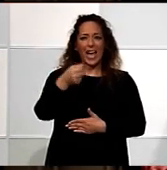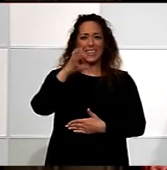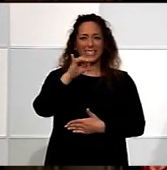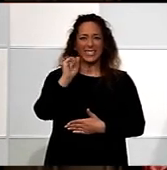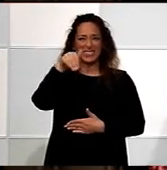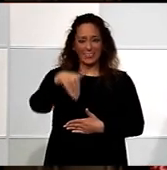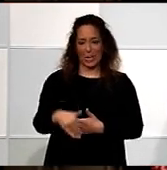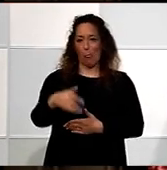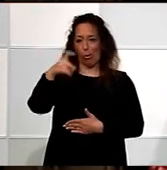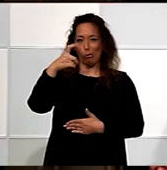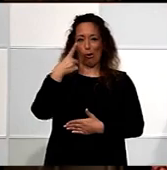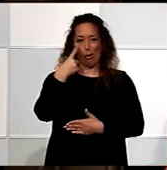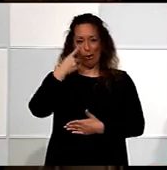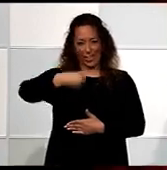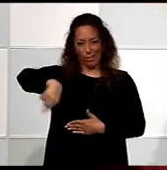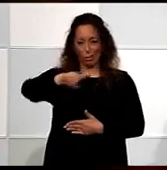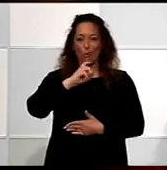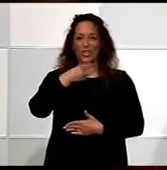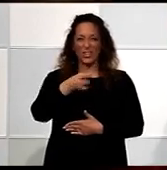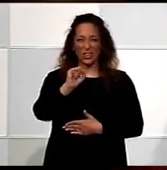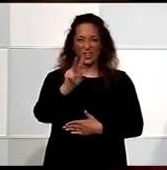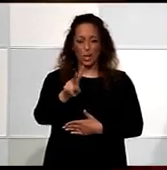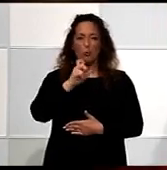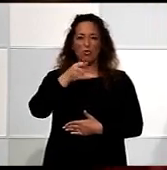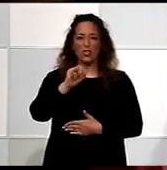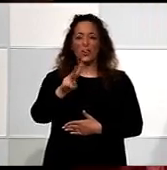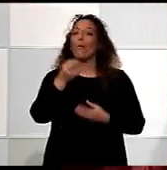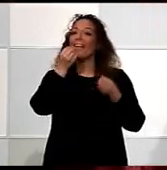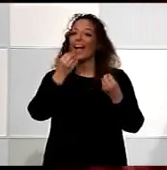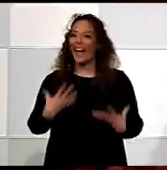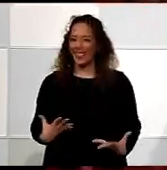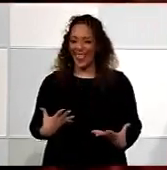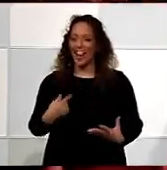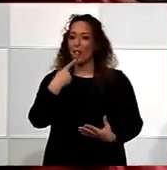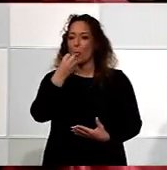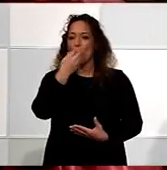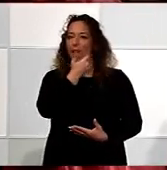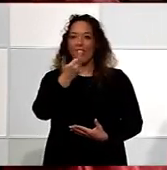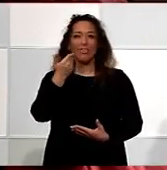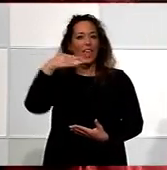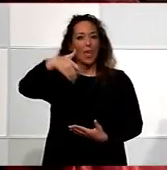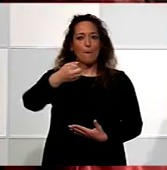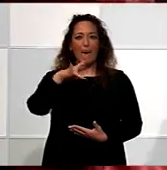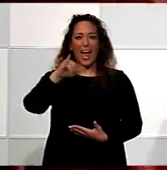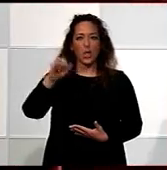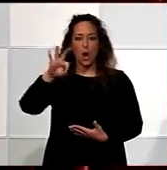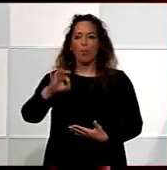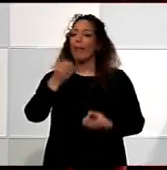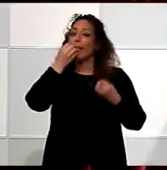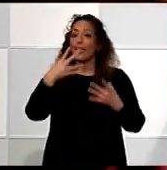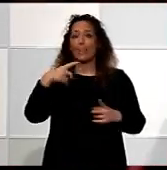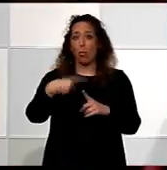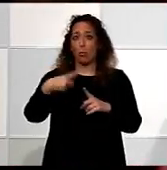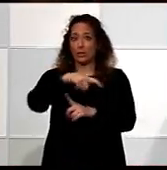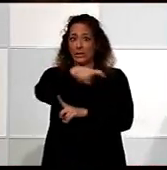per tots com a Patxa Xiu Xiu. Què tal, Patxa? Benvingut. Molt bona tarda, Mariona. Com ha anat? Ha estat, sens dubte, un any